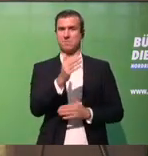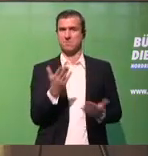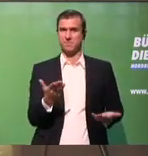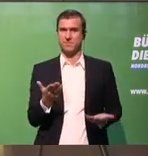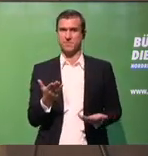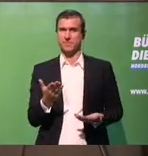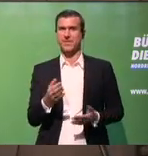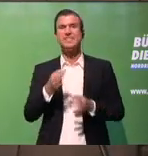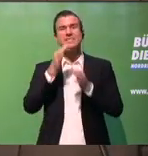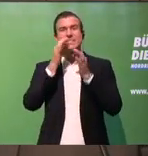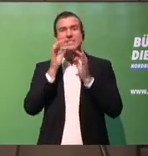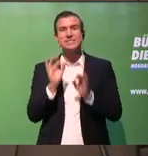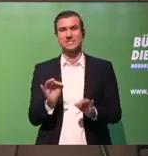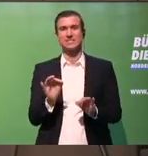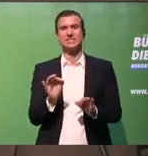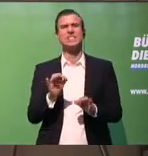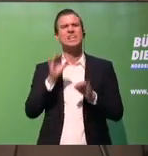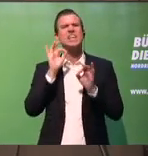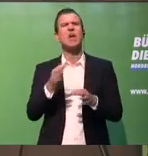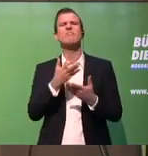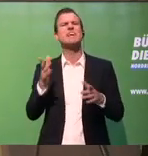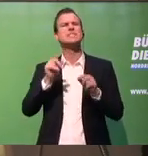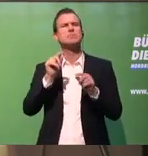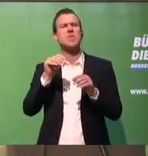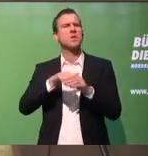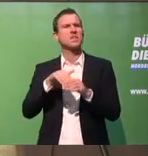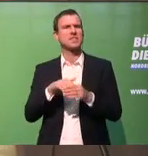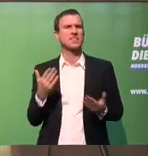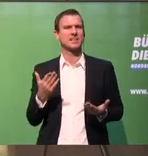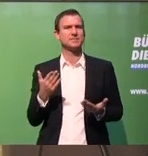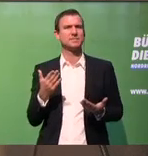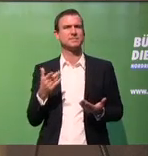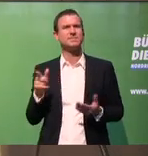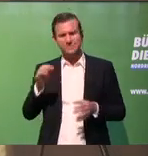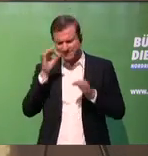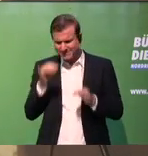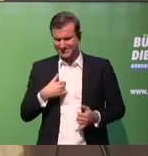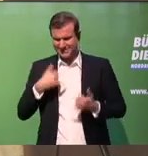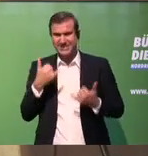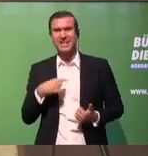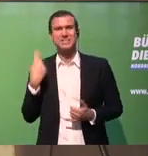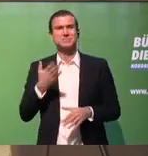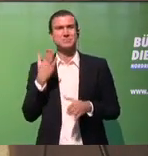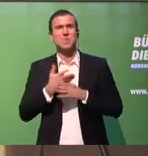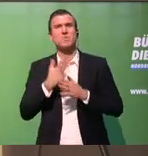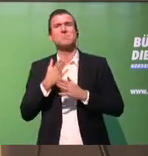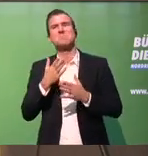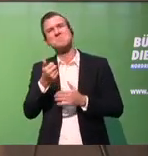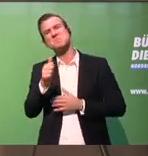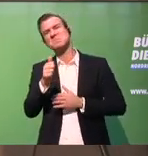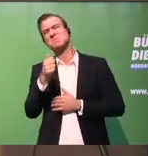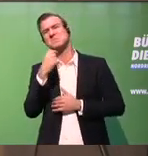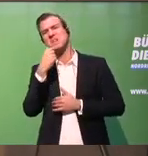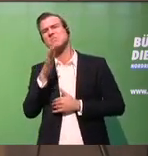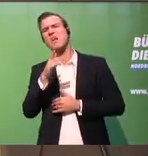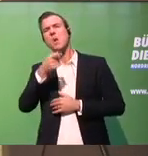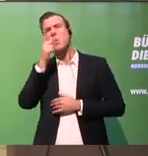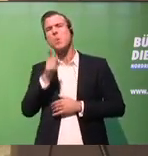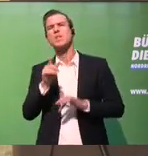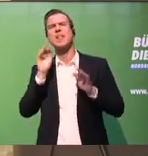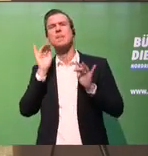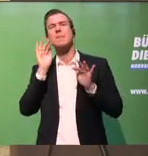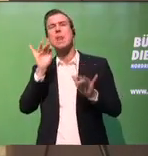Konkret, was bedeutet das? Konkret sprechen wir jetzt schon, es gibt Abschätzungen von etwa 100 Millionen